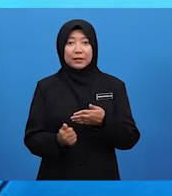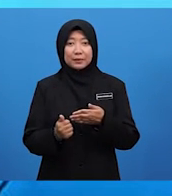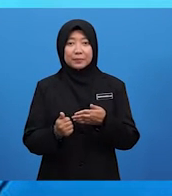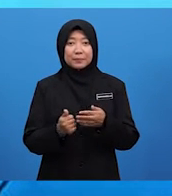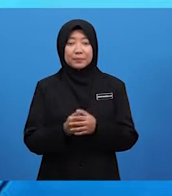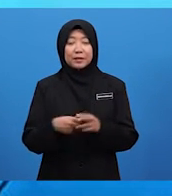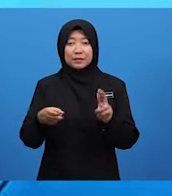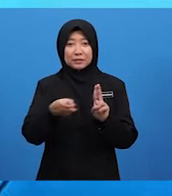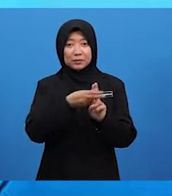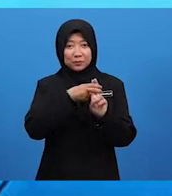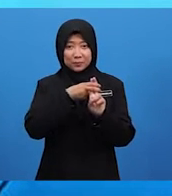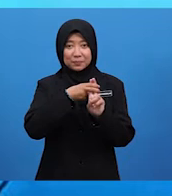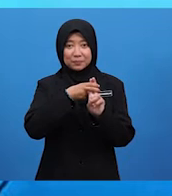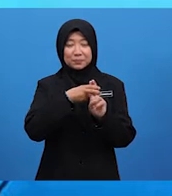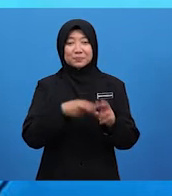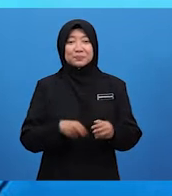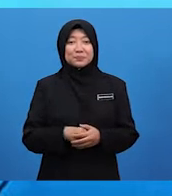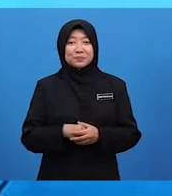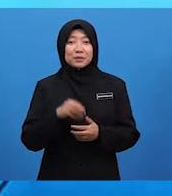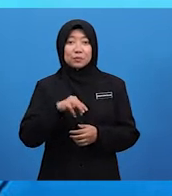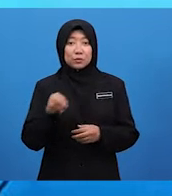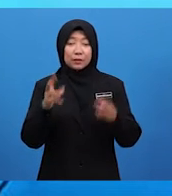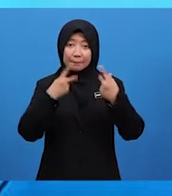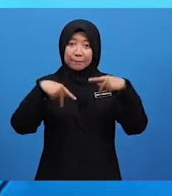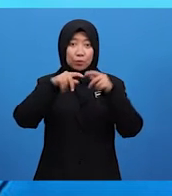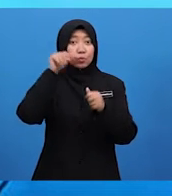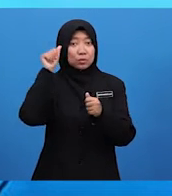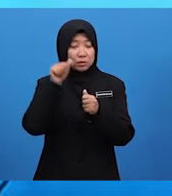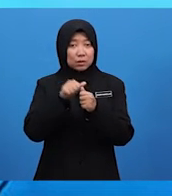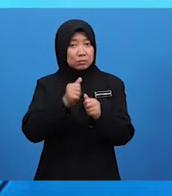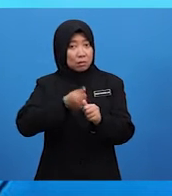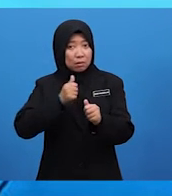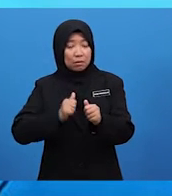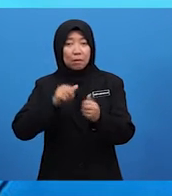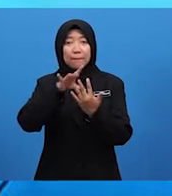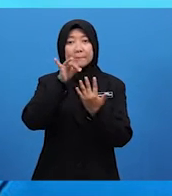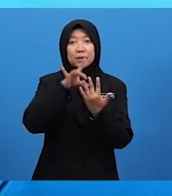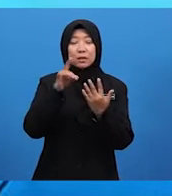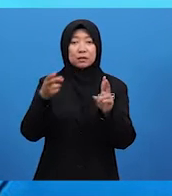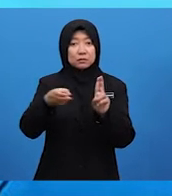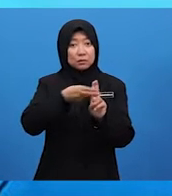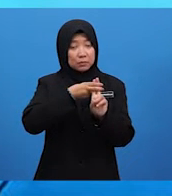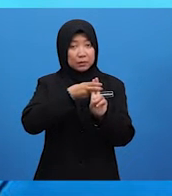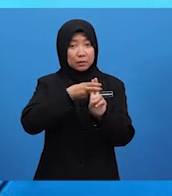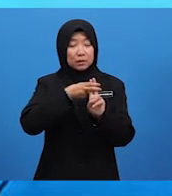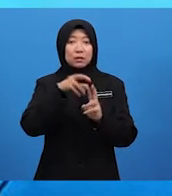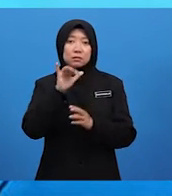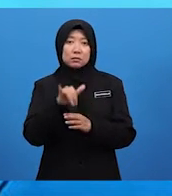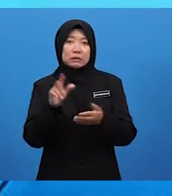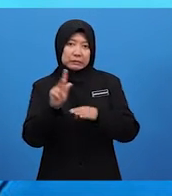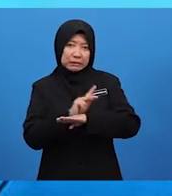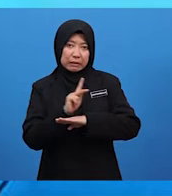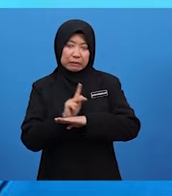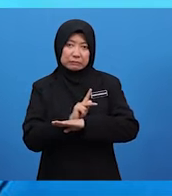ialah cangkuk dan palang. Murid-murid perlu ingat, elakkan memilih cangkuk dan palang yang